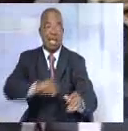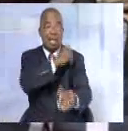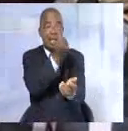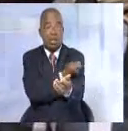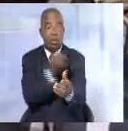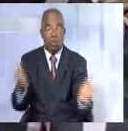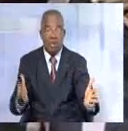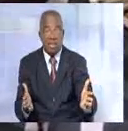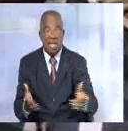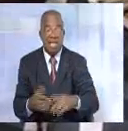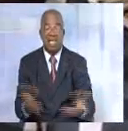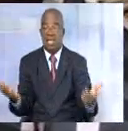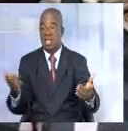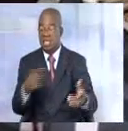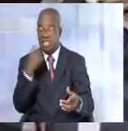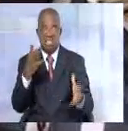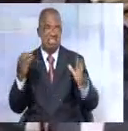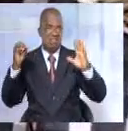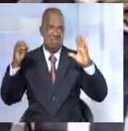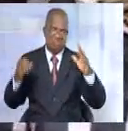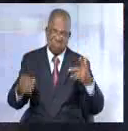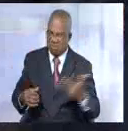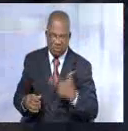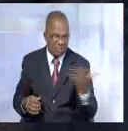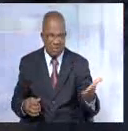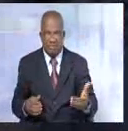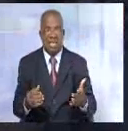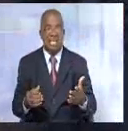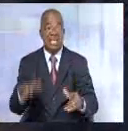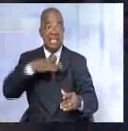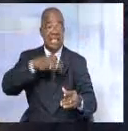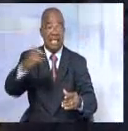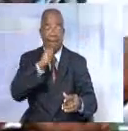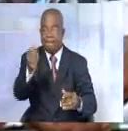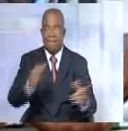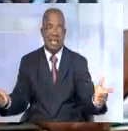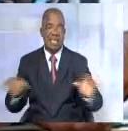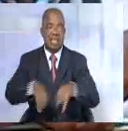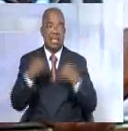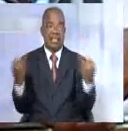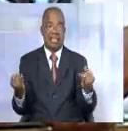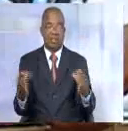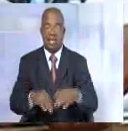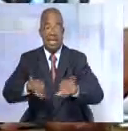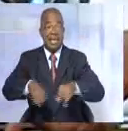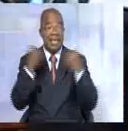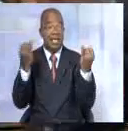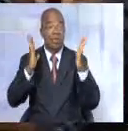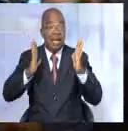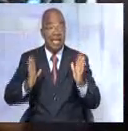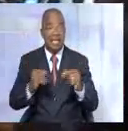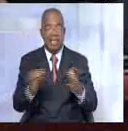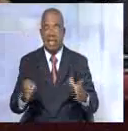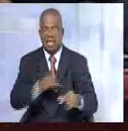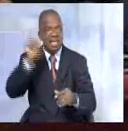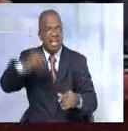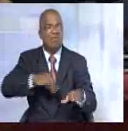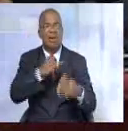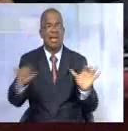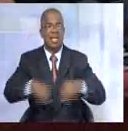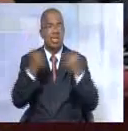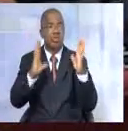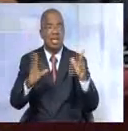mettre un nom sous chaque visage de prédateurs et d'ennemis de la presse. Journalistes en danger rappelle que la liberté de la presse est garantie